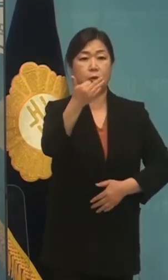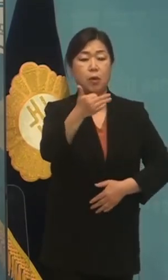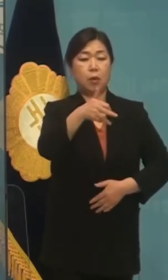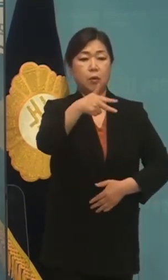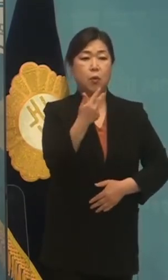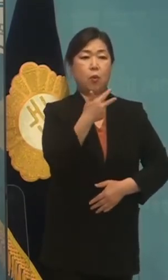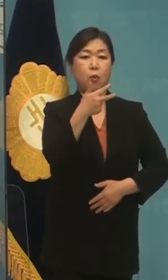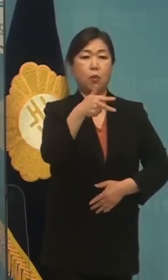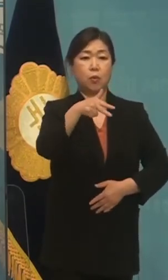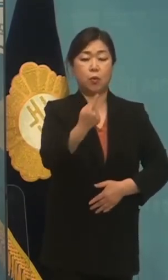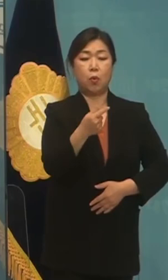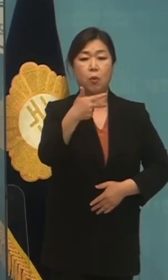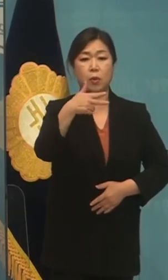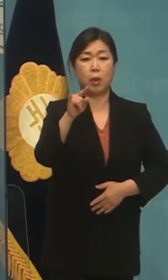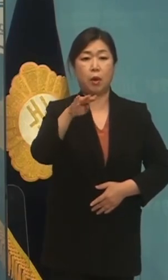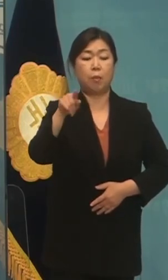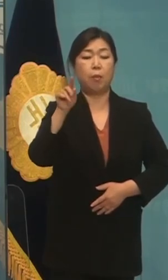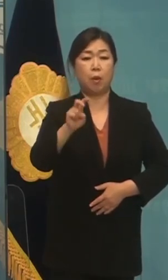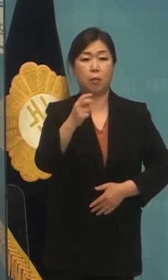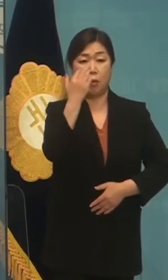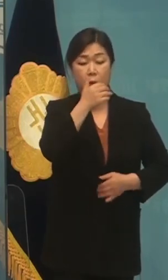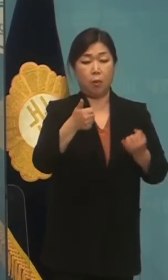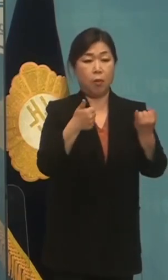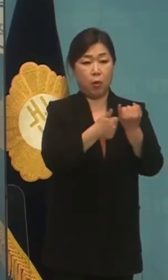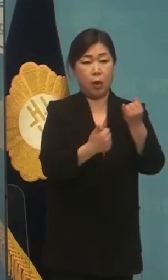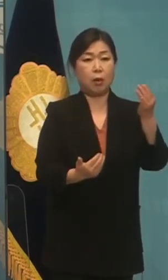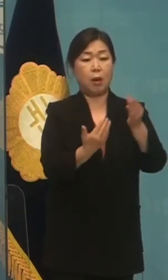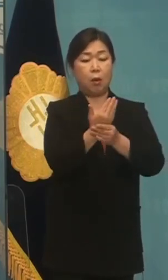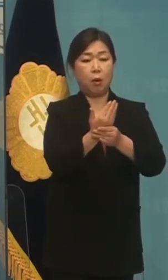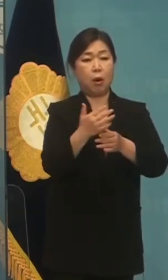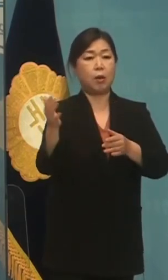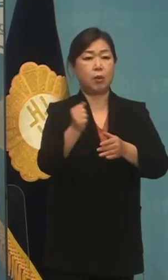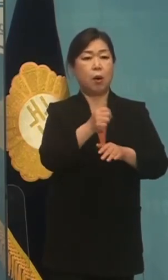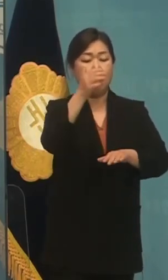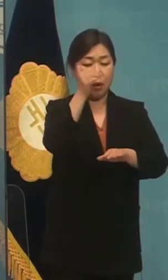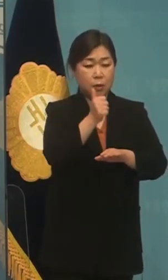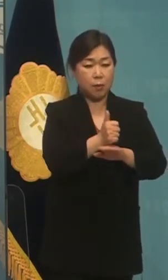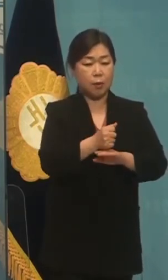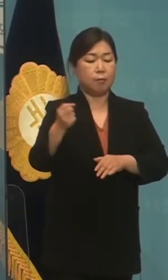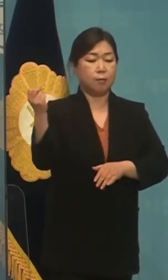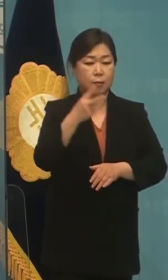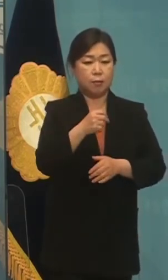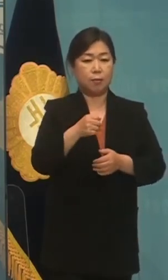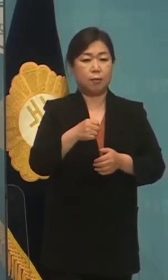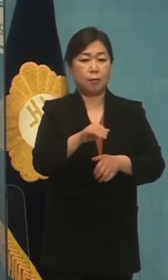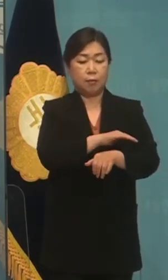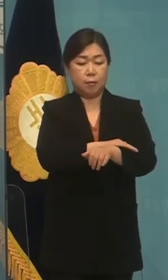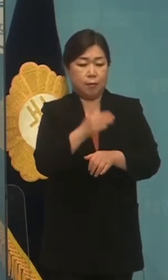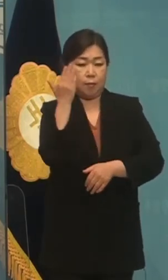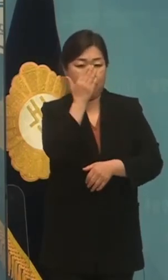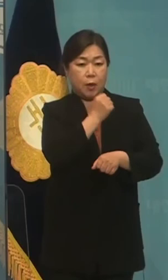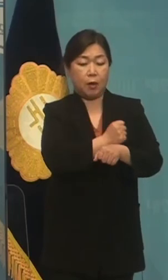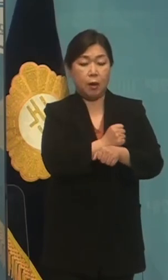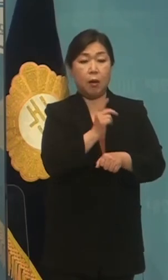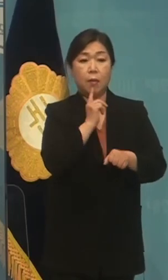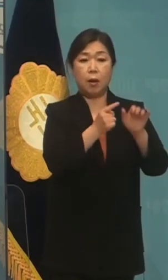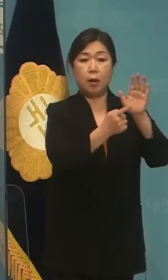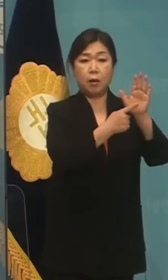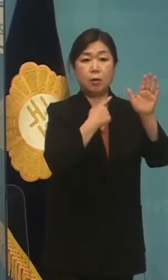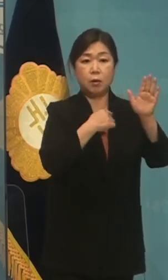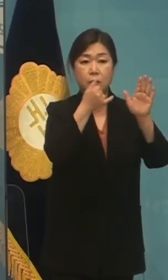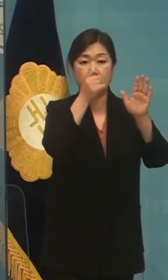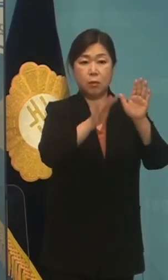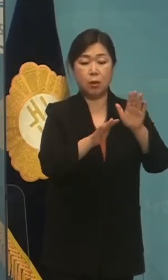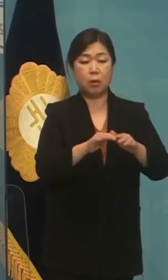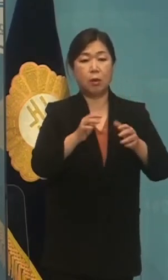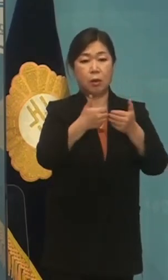조재범 전 코치의 성폭행 사건 이후 마지막이라는 각오로 쇄신하겠다고 밝힌 바 있습니다. 그럼에도 불구하고